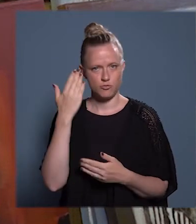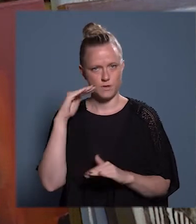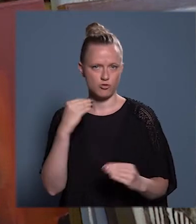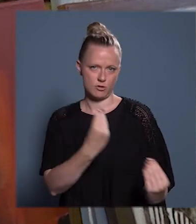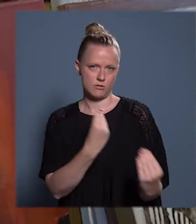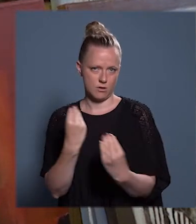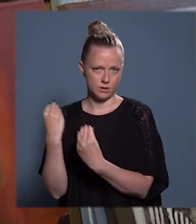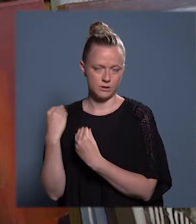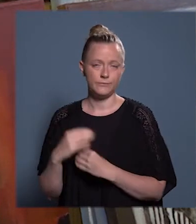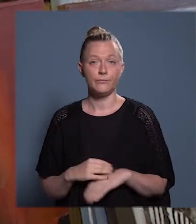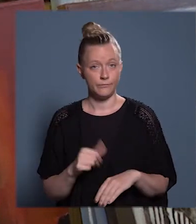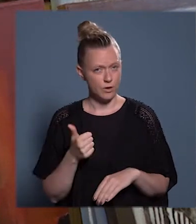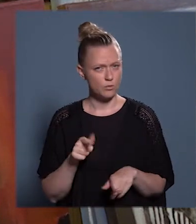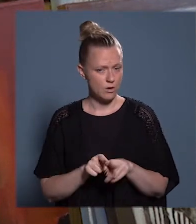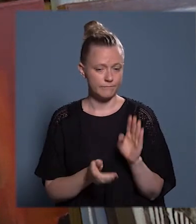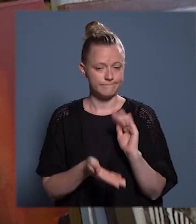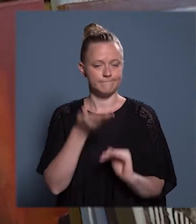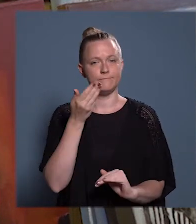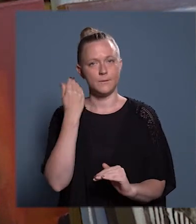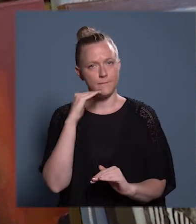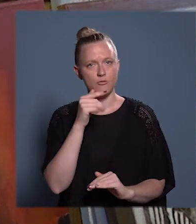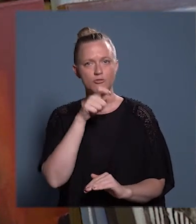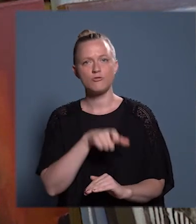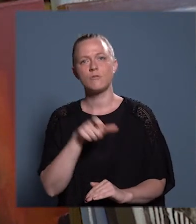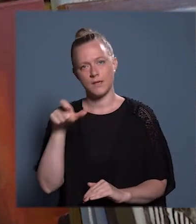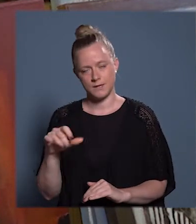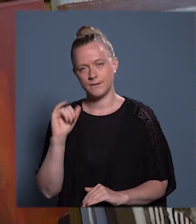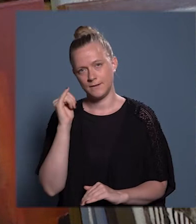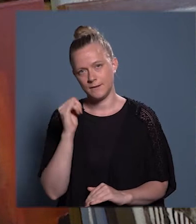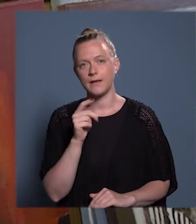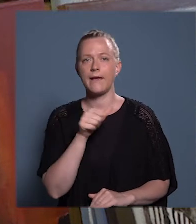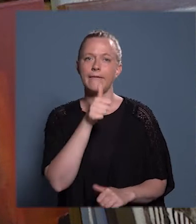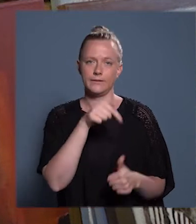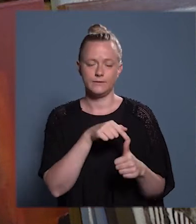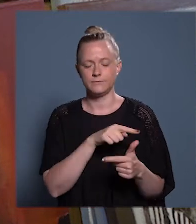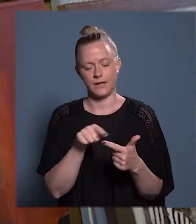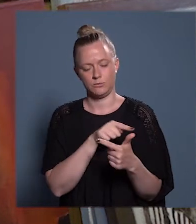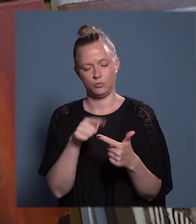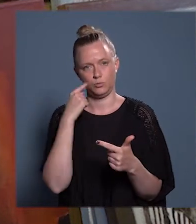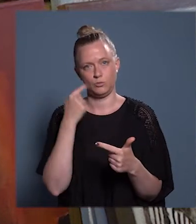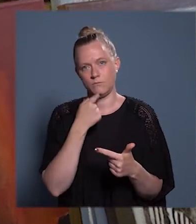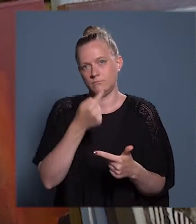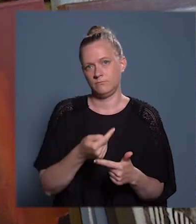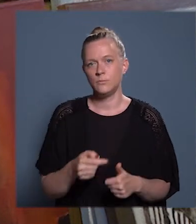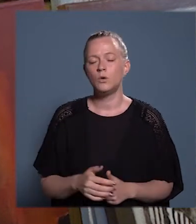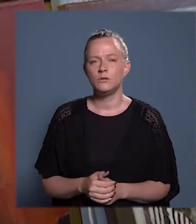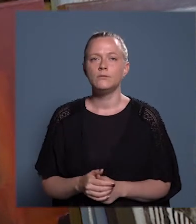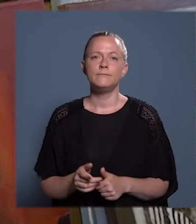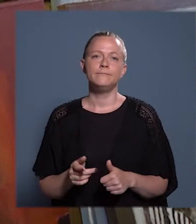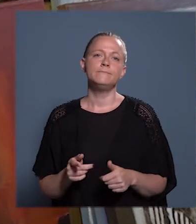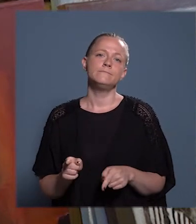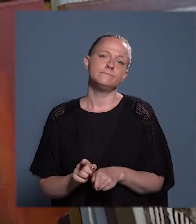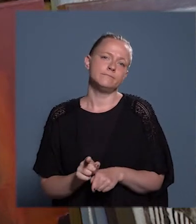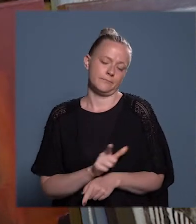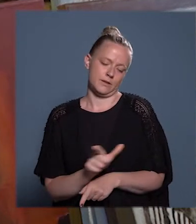valaki, akit esetleg kifejezetten mesterének tart? Konkrétan igen, az egyik, a kettőt is tudnék említeni, és hogy mind